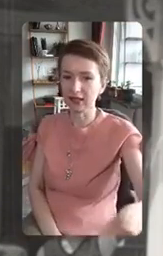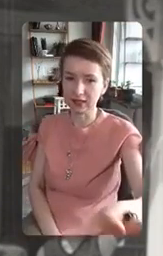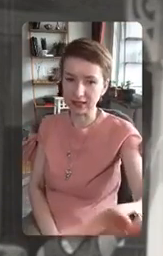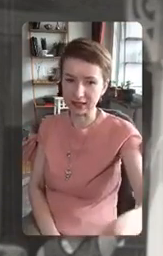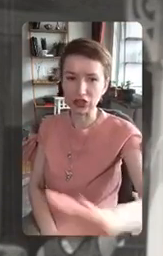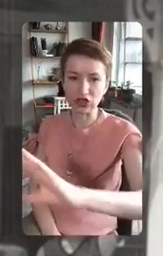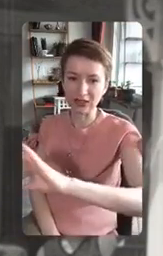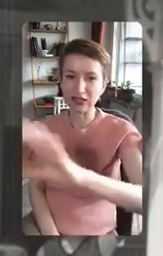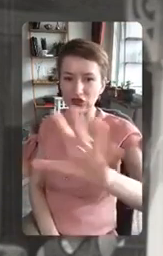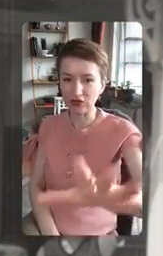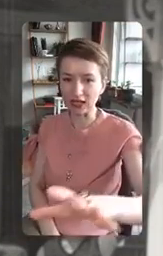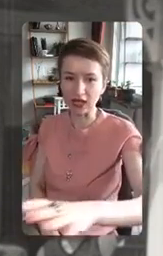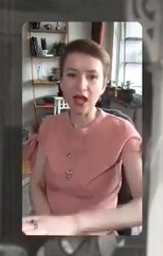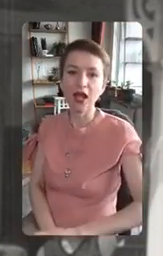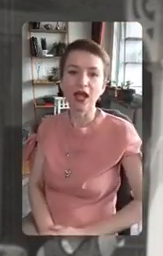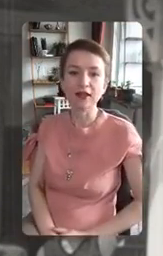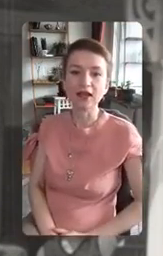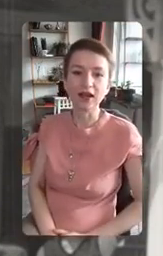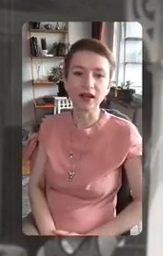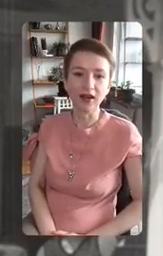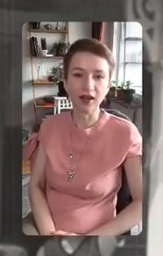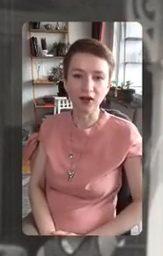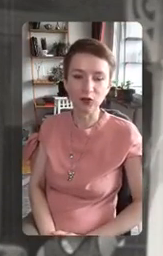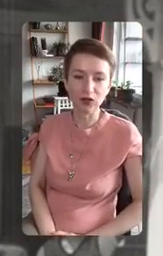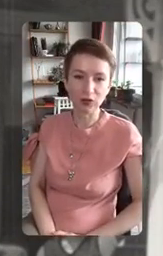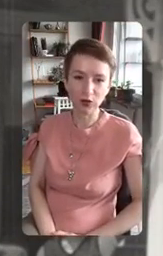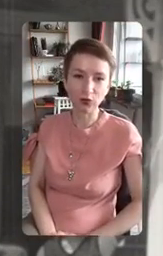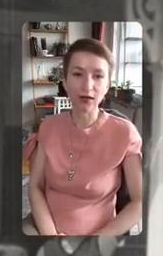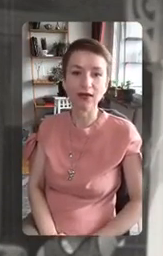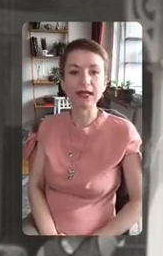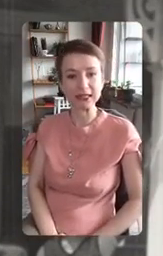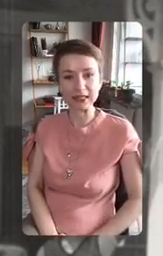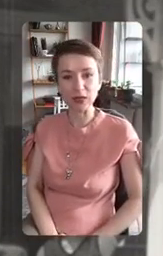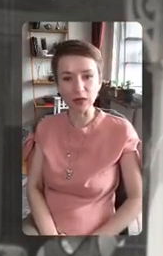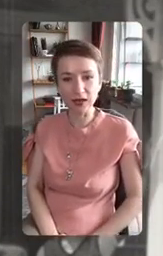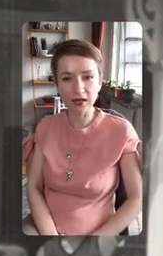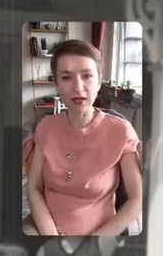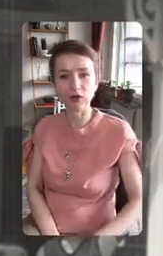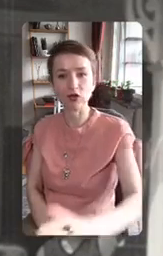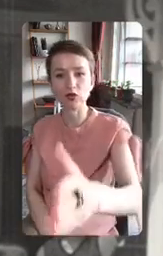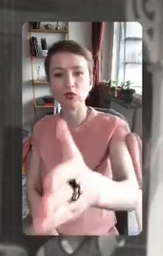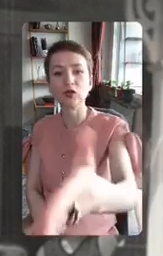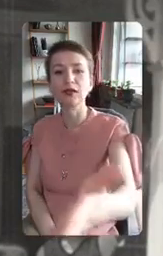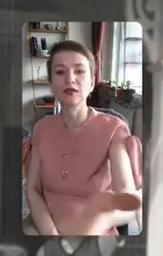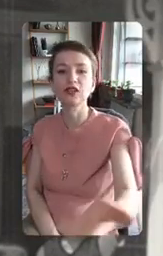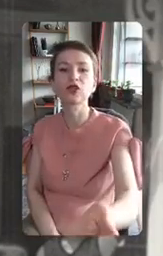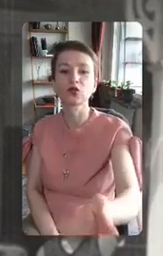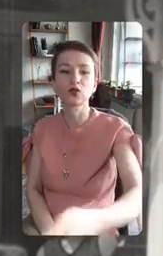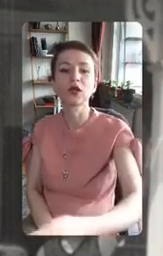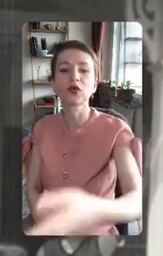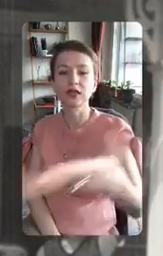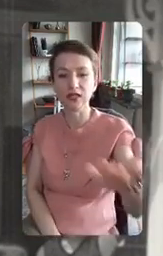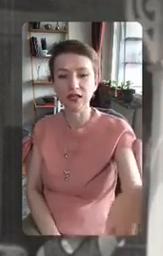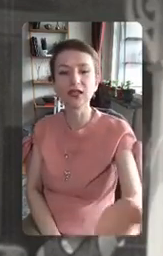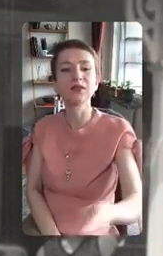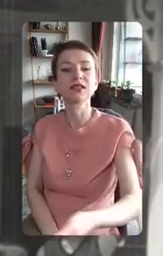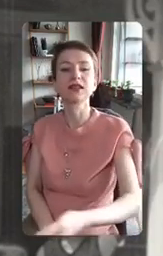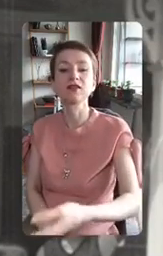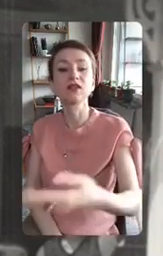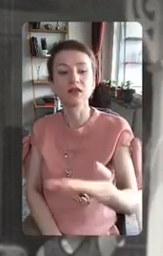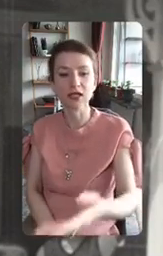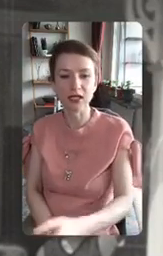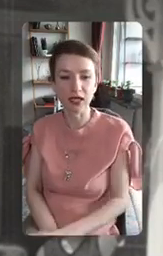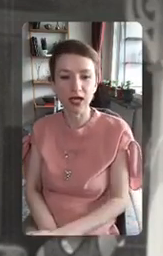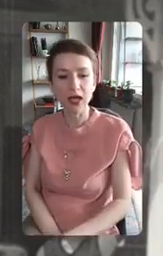не все их дети, нет, не все. Это у них потом было имение, вот с мужем они, видите, уже убеленные